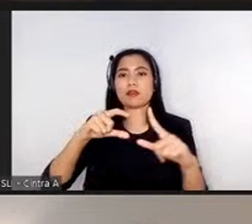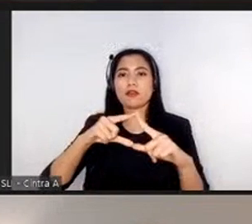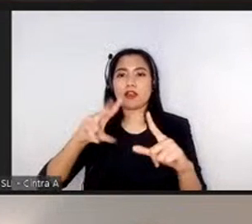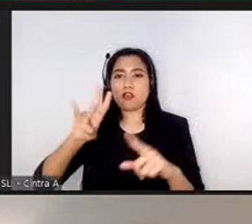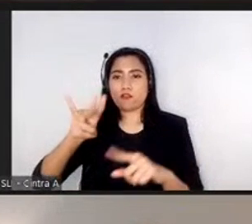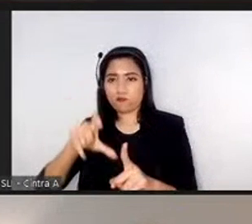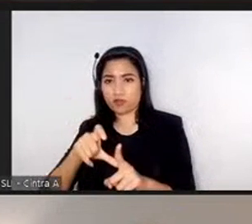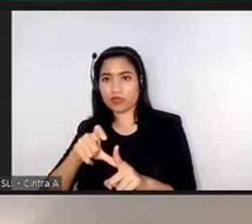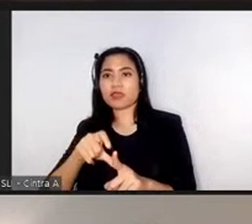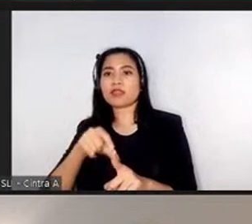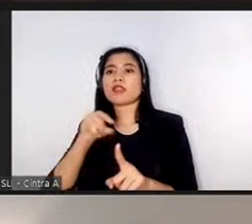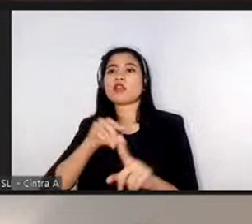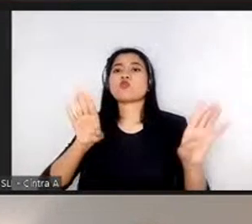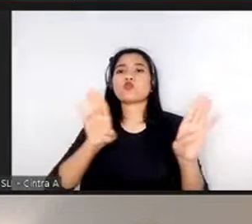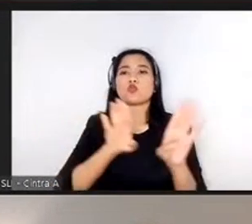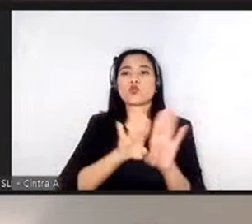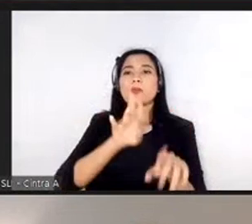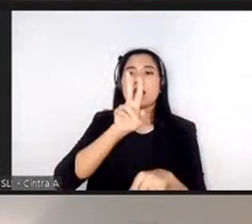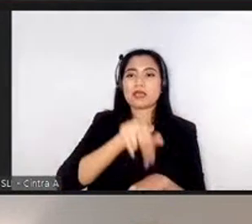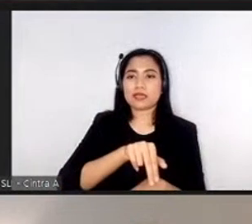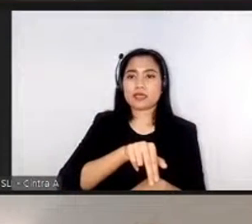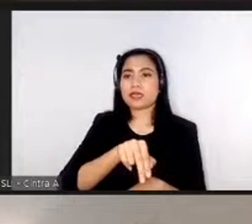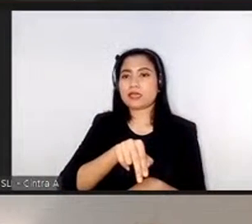ba dengan